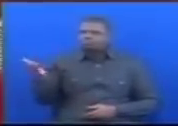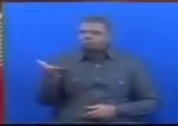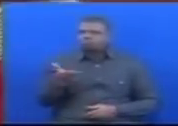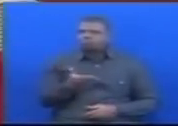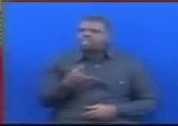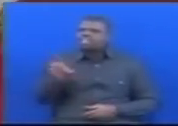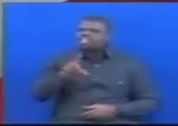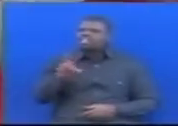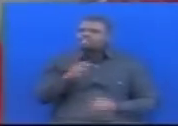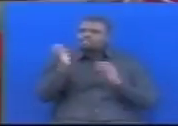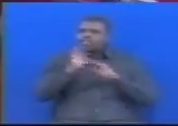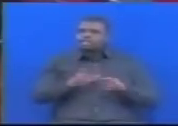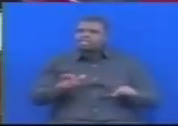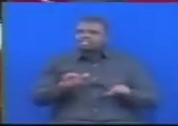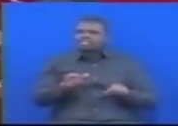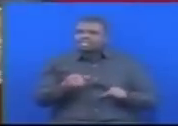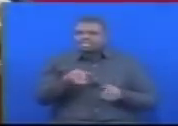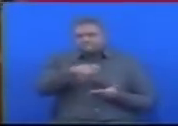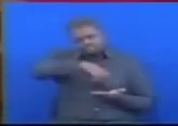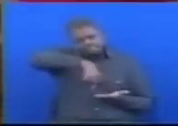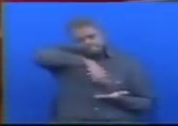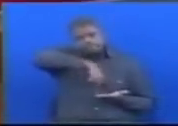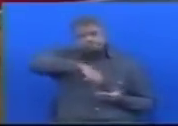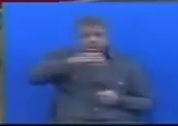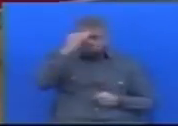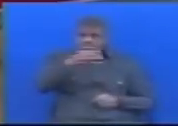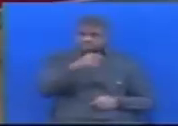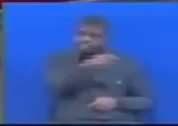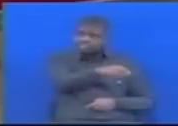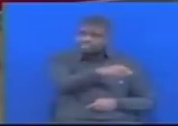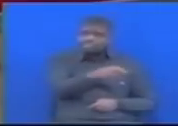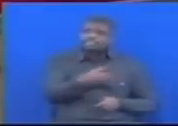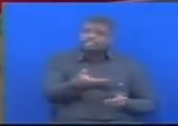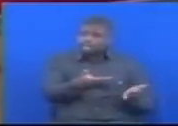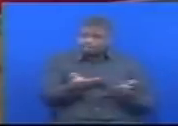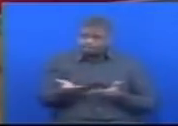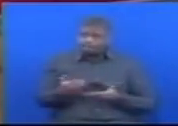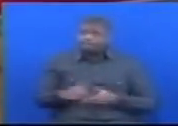pesa huko? Karibu. Mheshimiwa Spika,